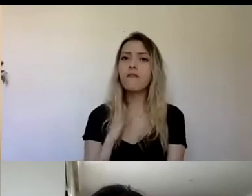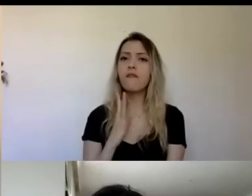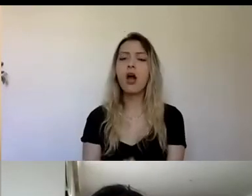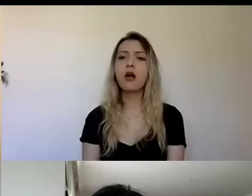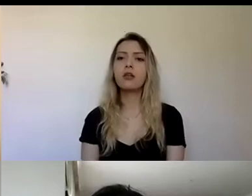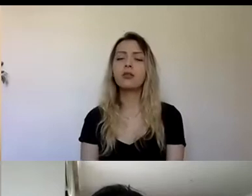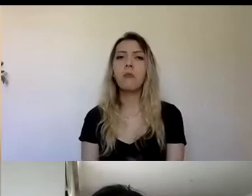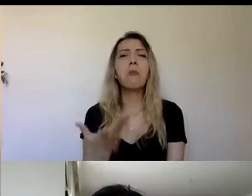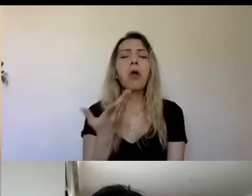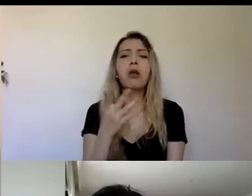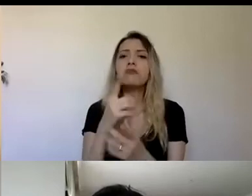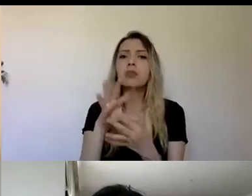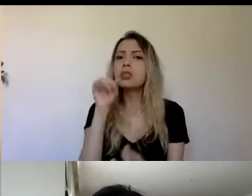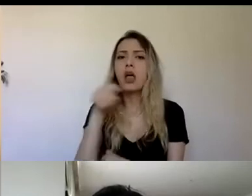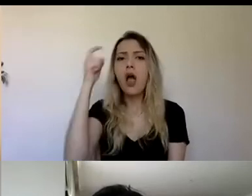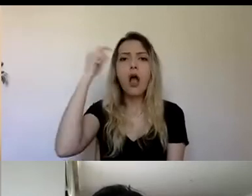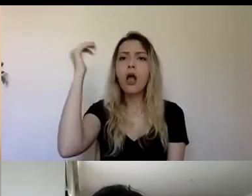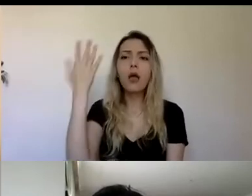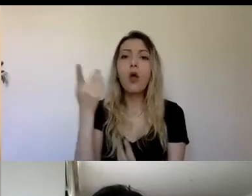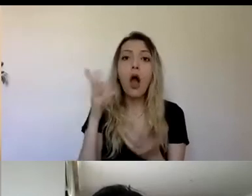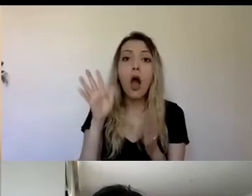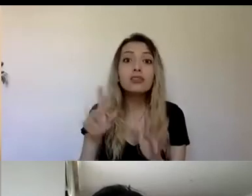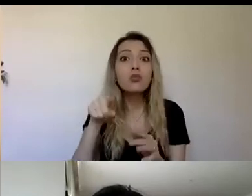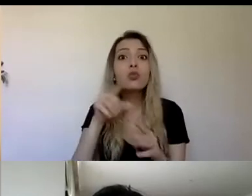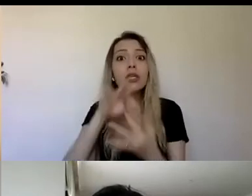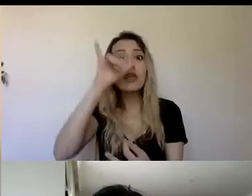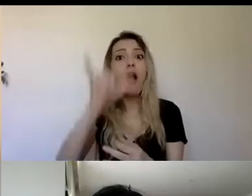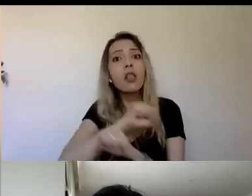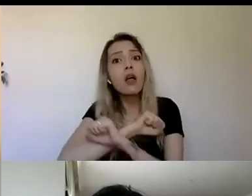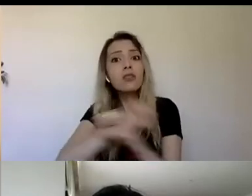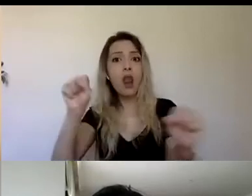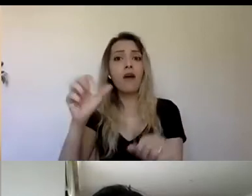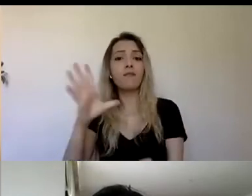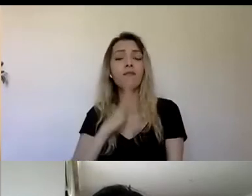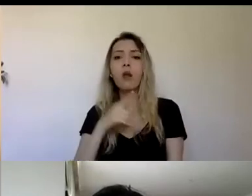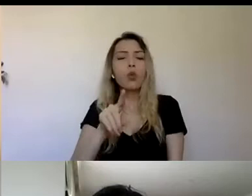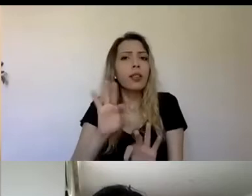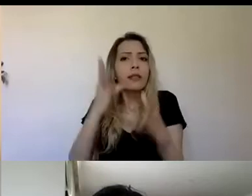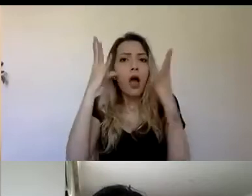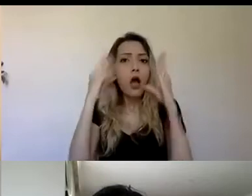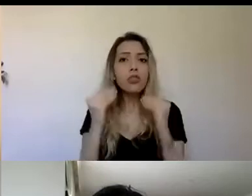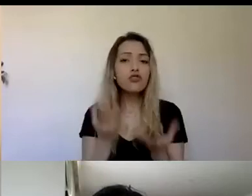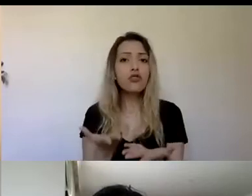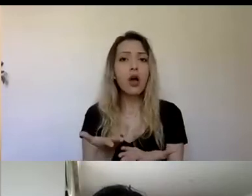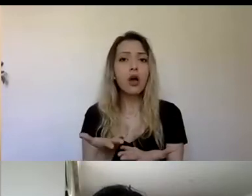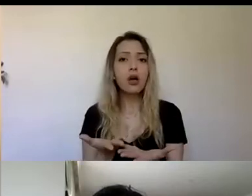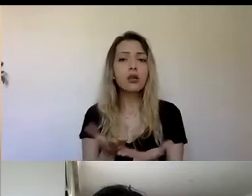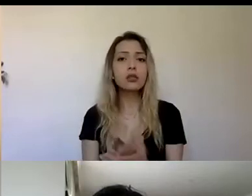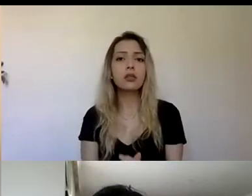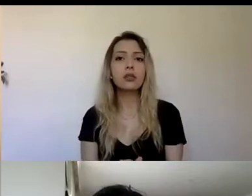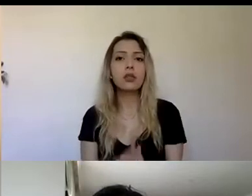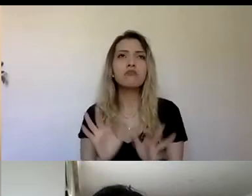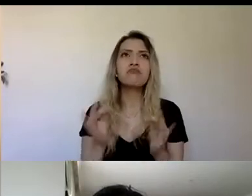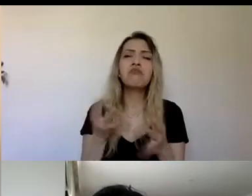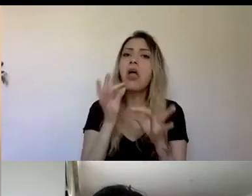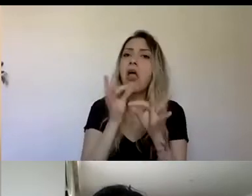belki aklına gelmiyor. Aslında bu insan hakları ihlali. Peki bunu nasıl anlarız? İşte ne bileyim, Ekonomik Sosyal